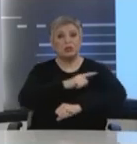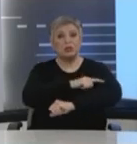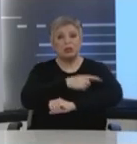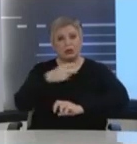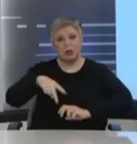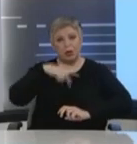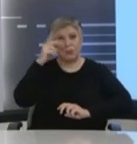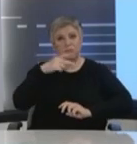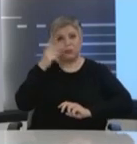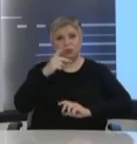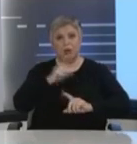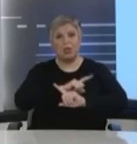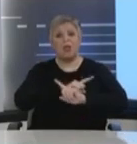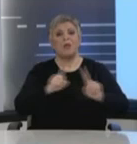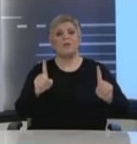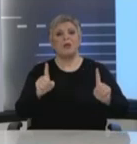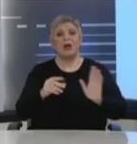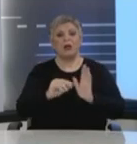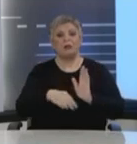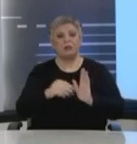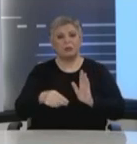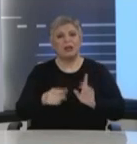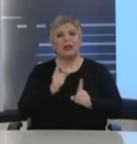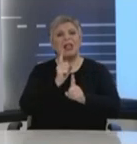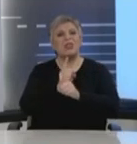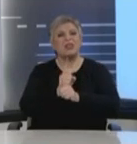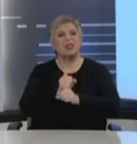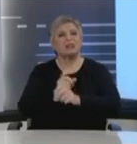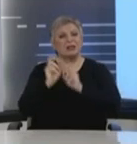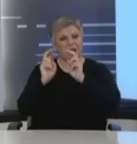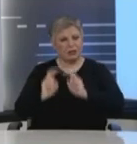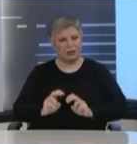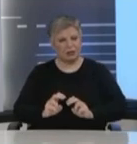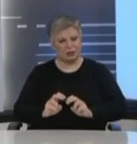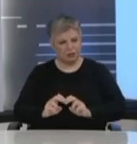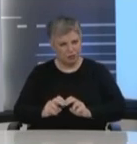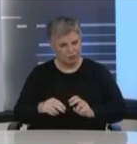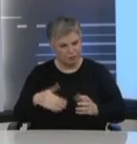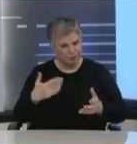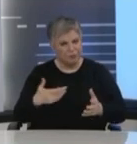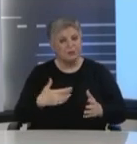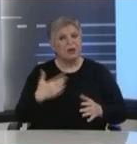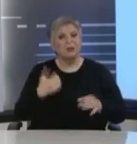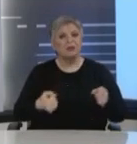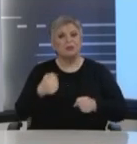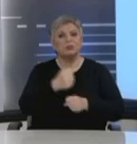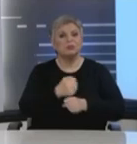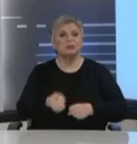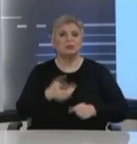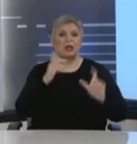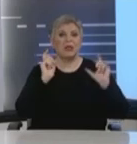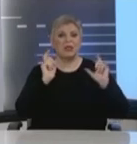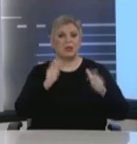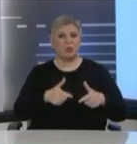σε εξειδικευμένους γιατρούς για ειδικές εξετάσεις. Τι έκανε η κυβέρνηση της Νέας Δημοκρατίας?